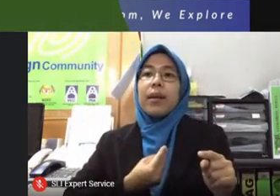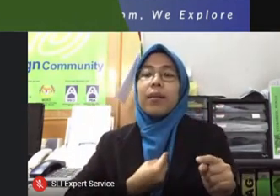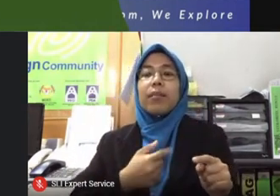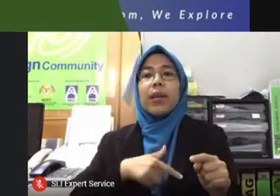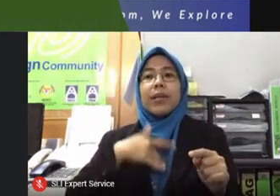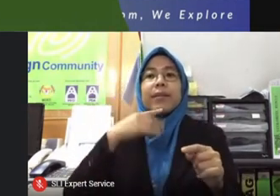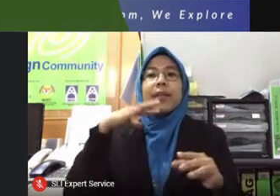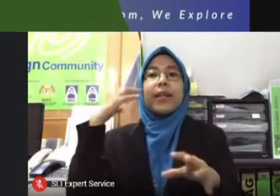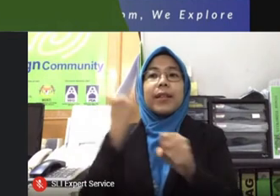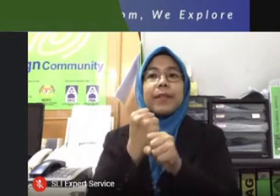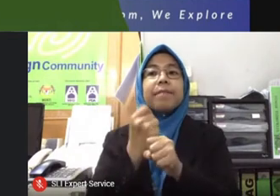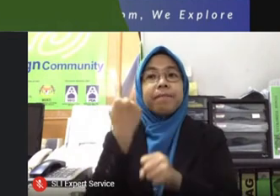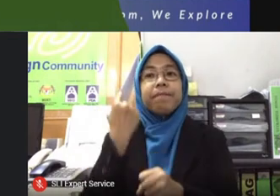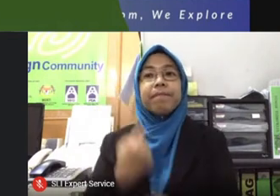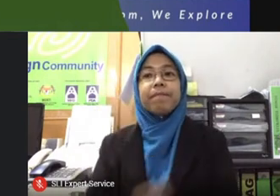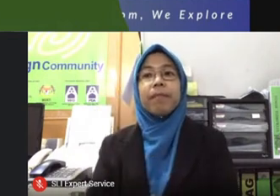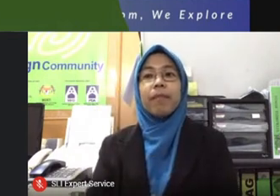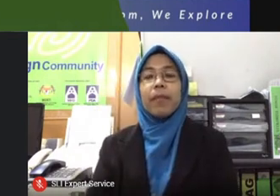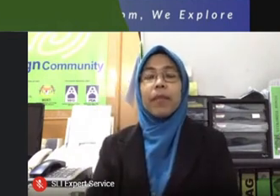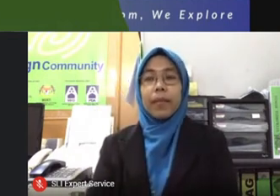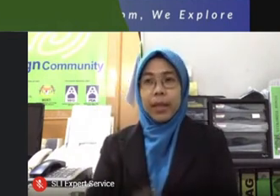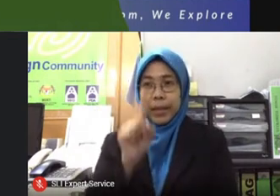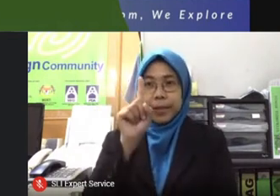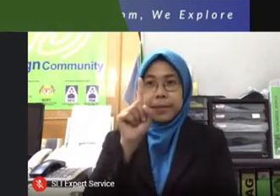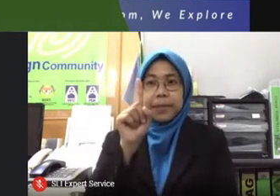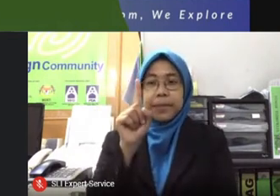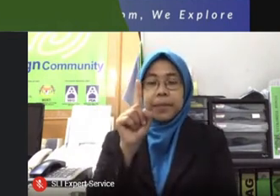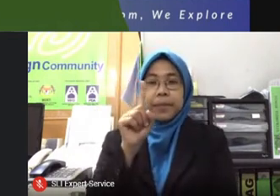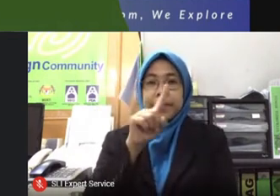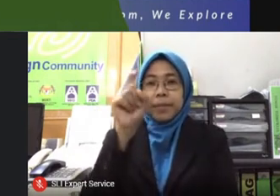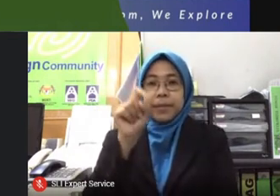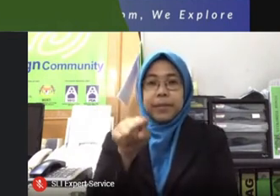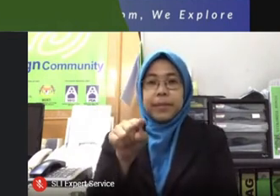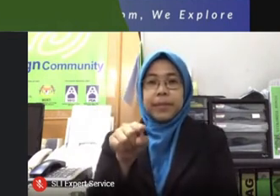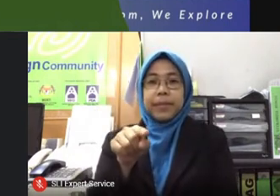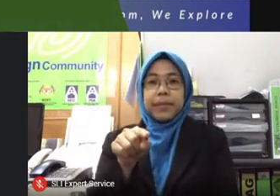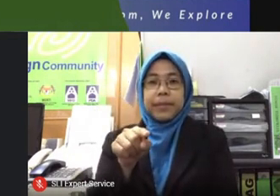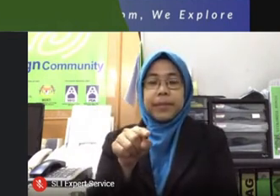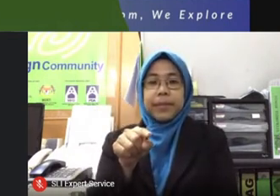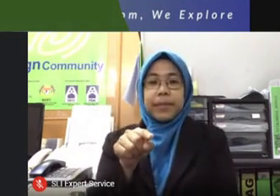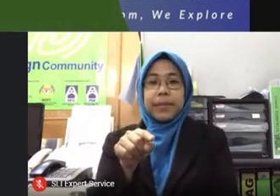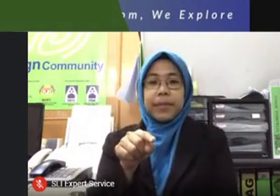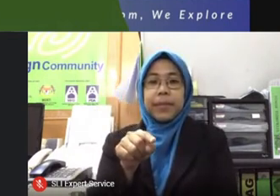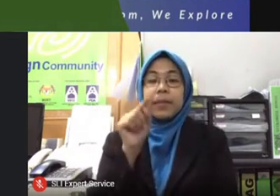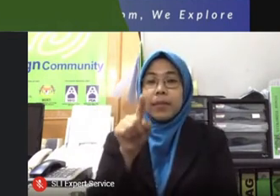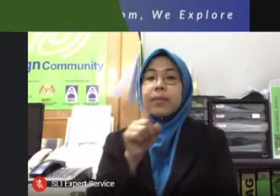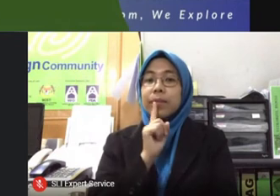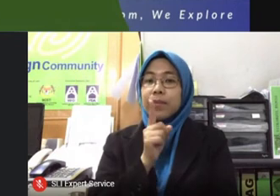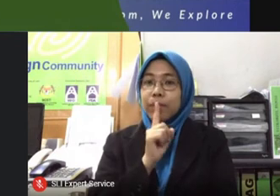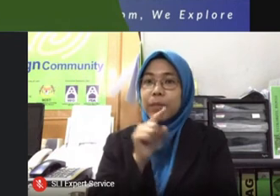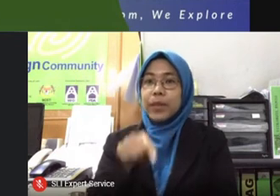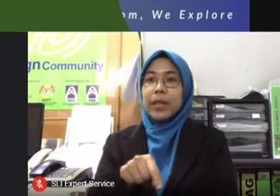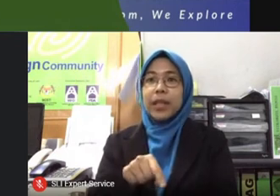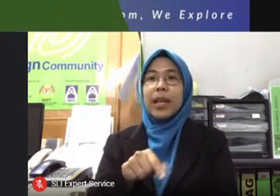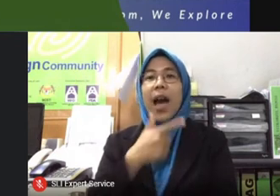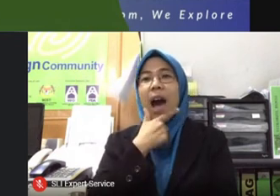yakin tadi tu. Ada satu lagi soalan yang buatkan saya, ni betul-betul true